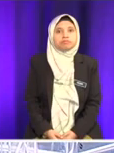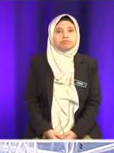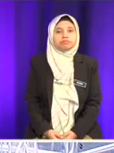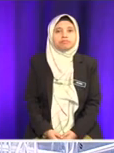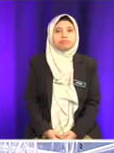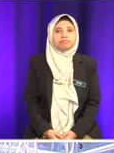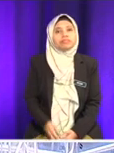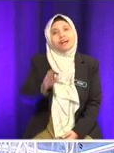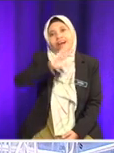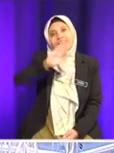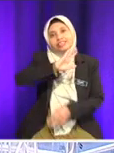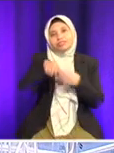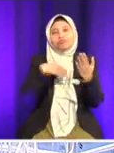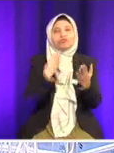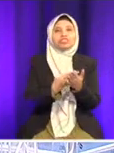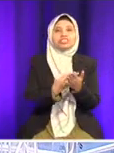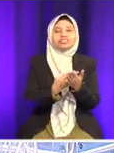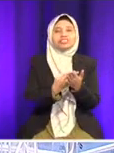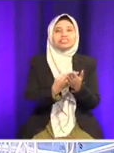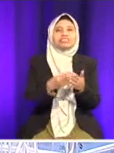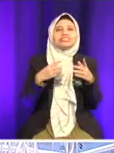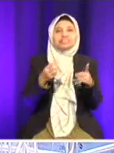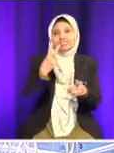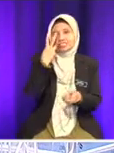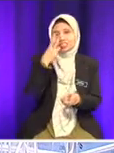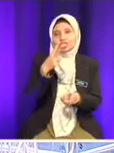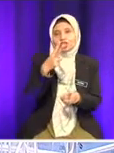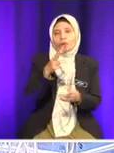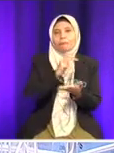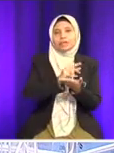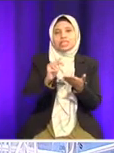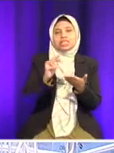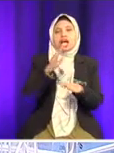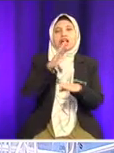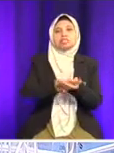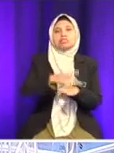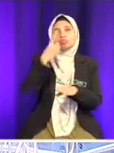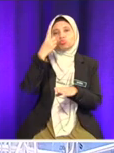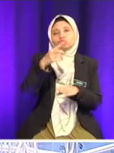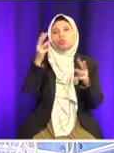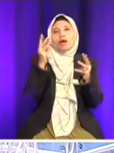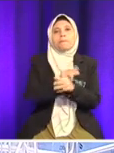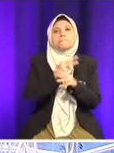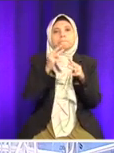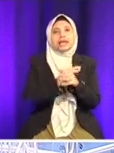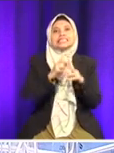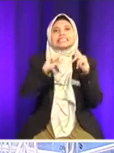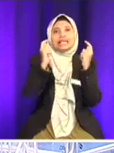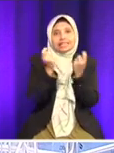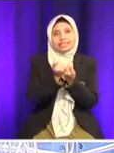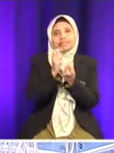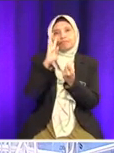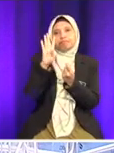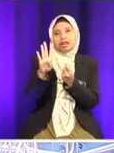Hai semua anda sedang menonton slot Menengah Atas bersama saya Chris MG untuk Master pelajaran matematika